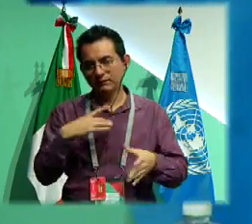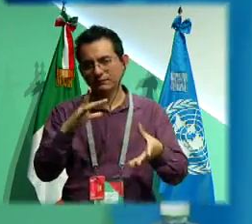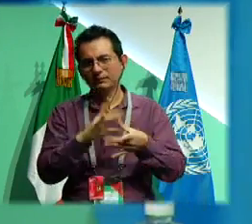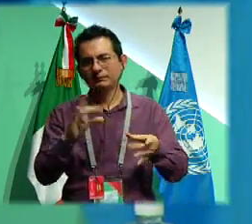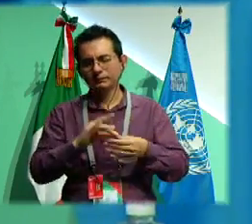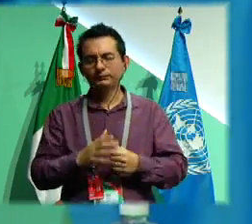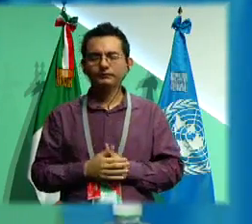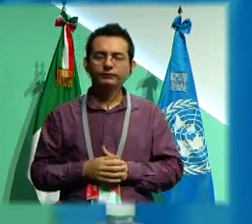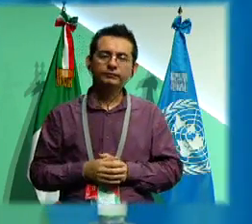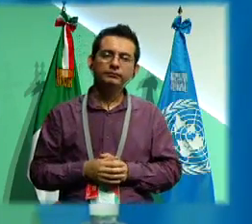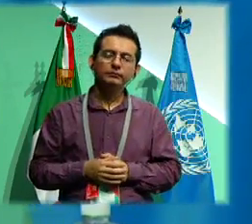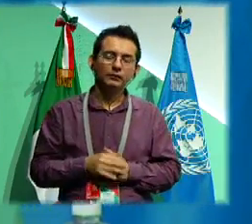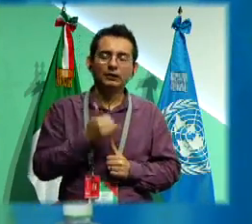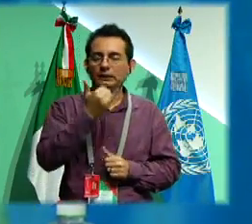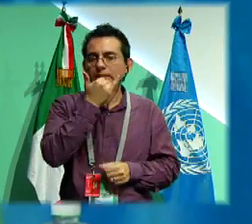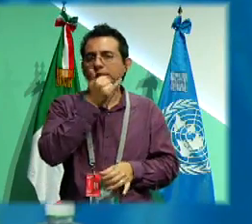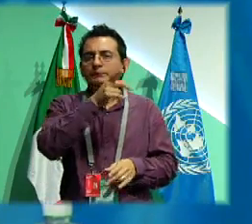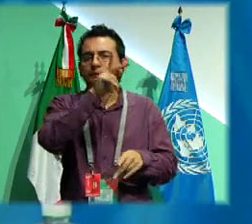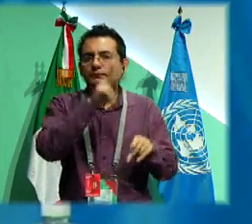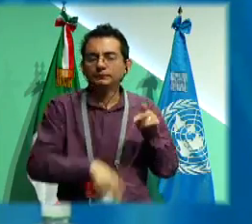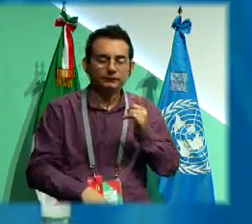Je suis désolée de vous arrêter.